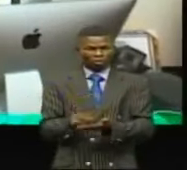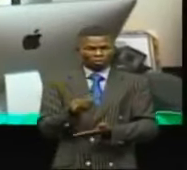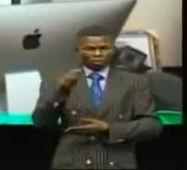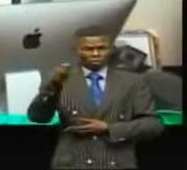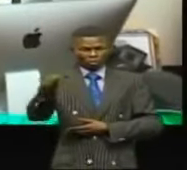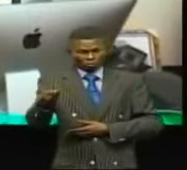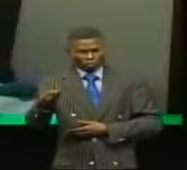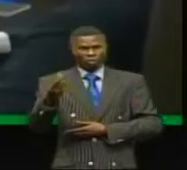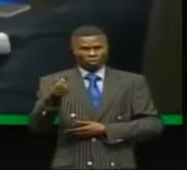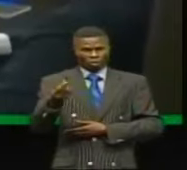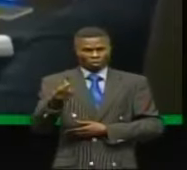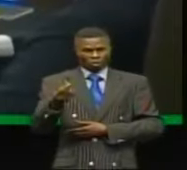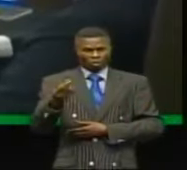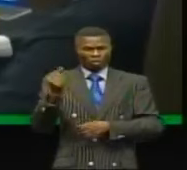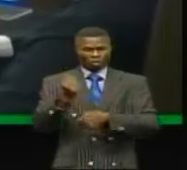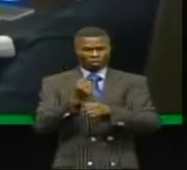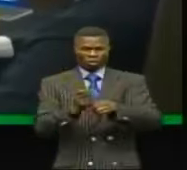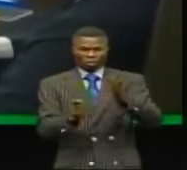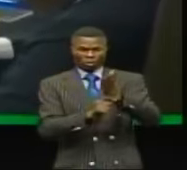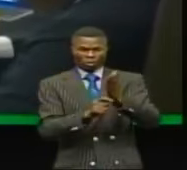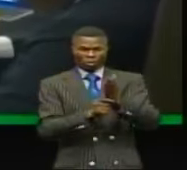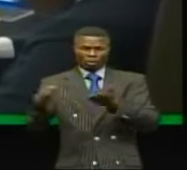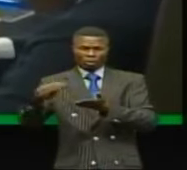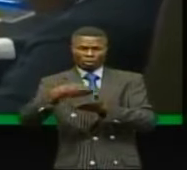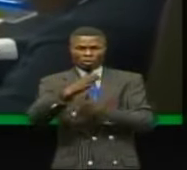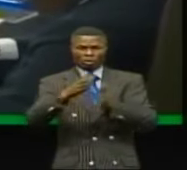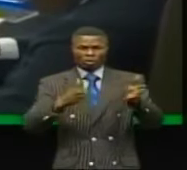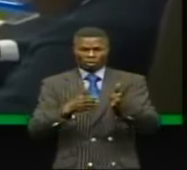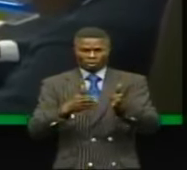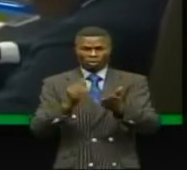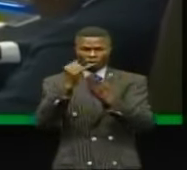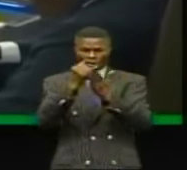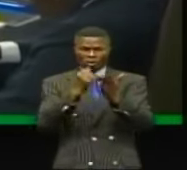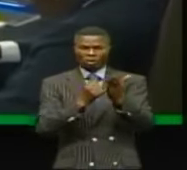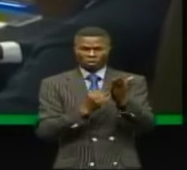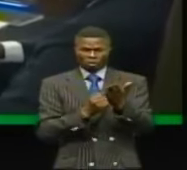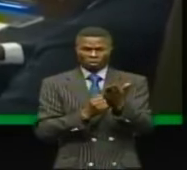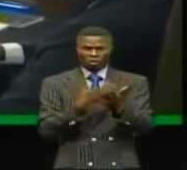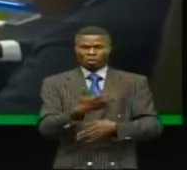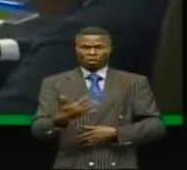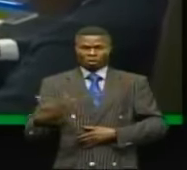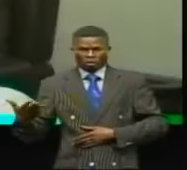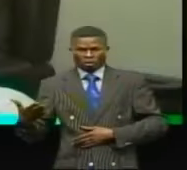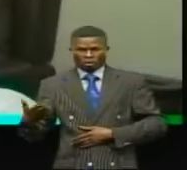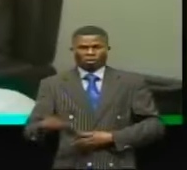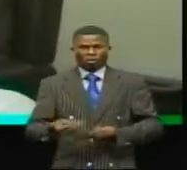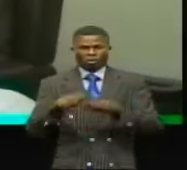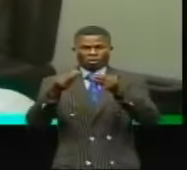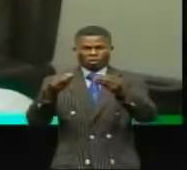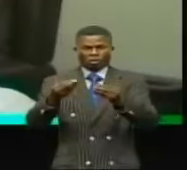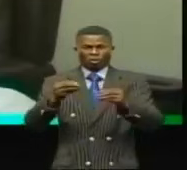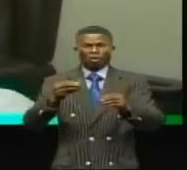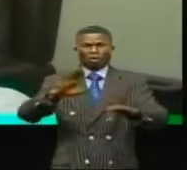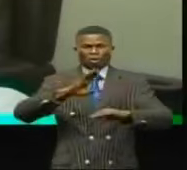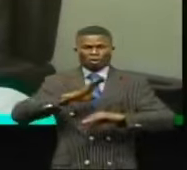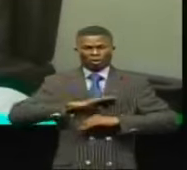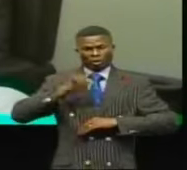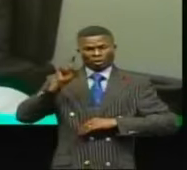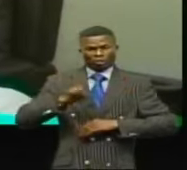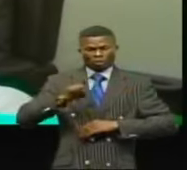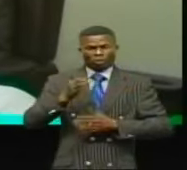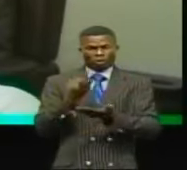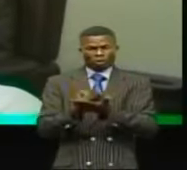l'élaboration de la stratégie de mobilisation des ressources et d'identification de produits à offrir pour répondre aux besoins de financement